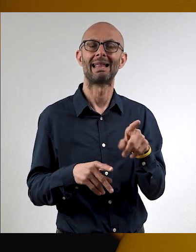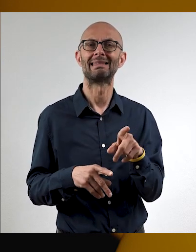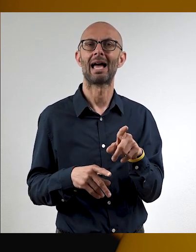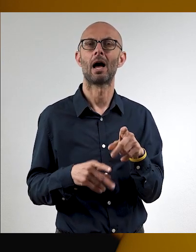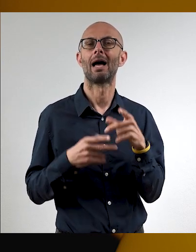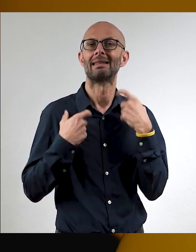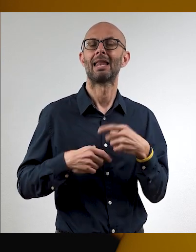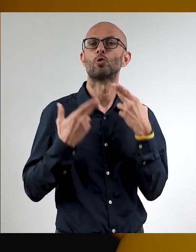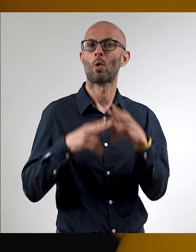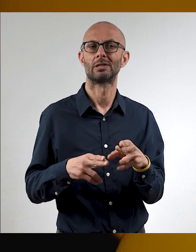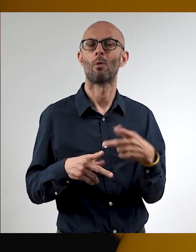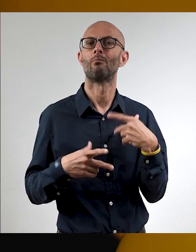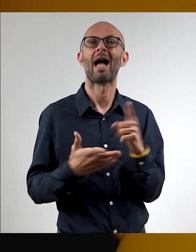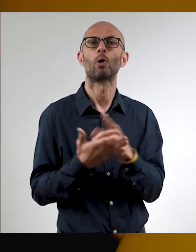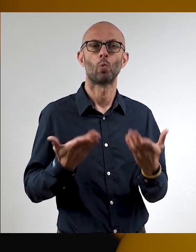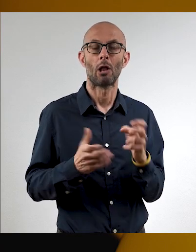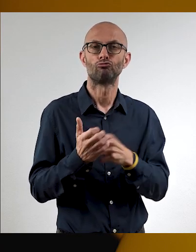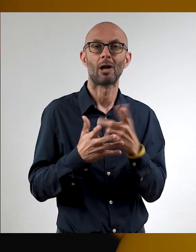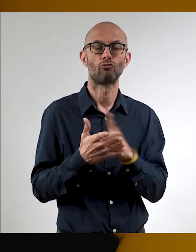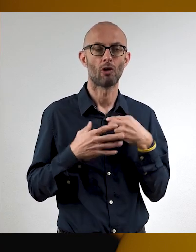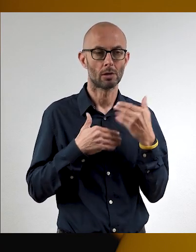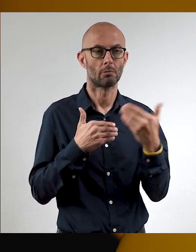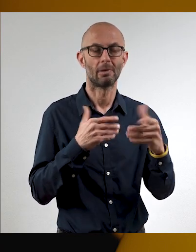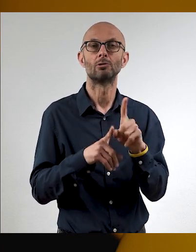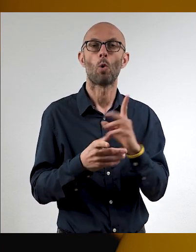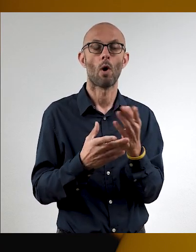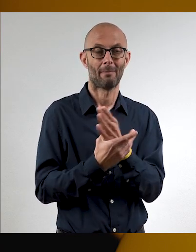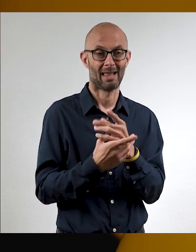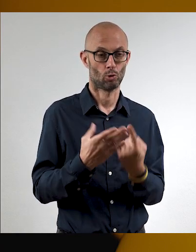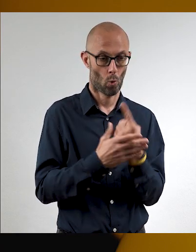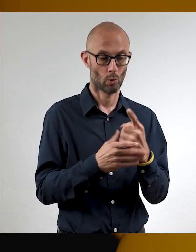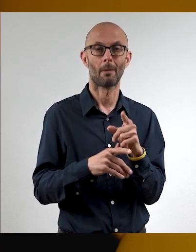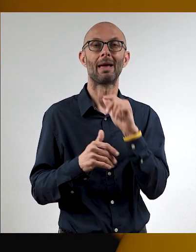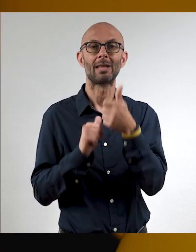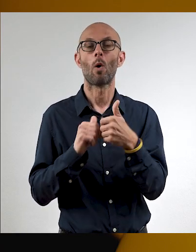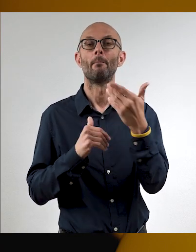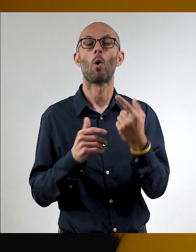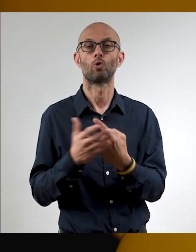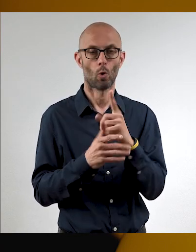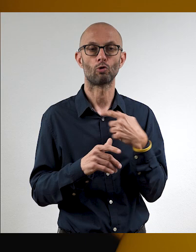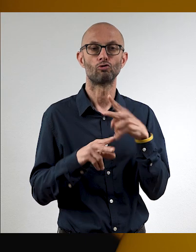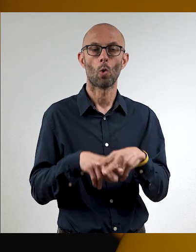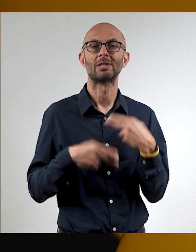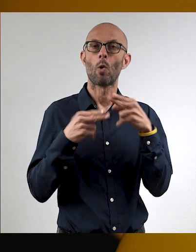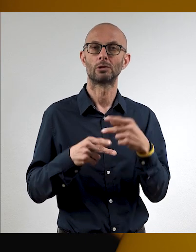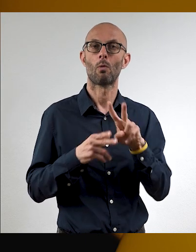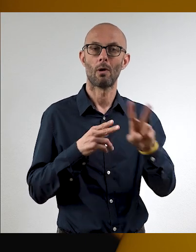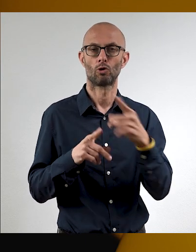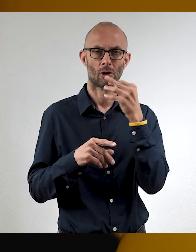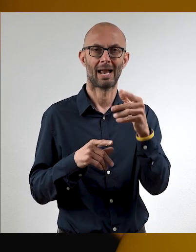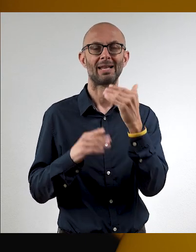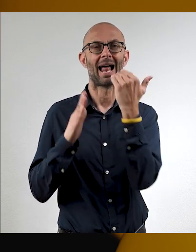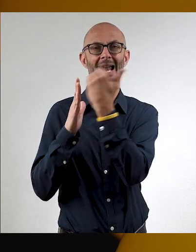specifičen telesni odziv aktualen še nekaj časa, ne samo med dogodkom in takoj po dogodku. In če pogledamo to